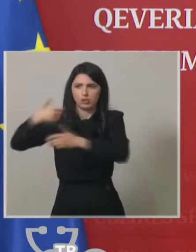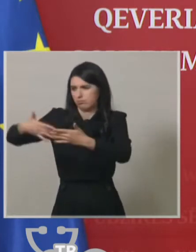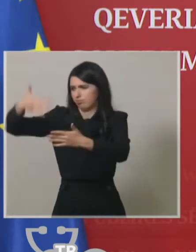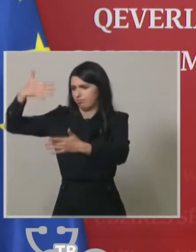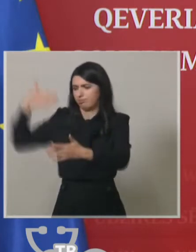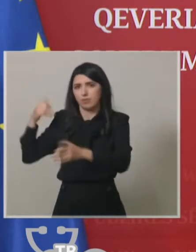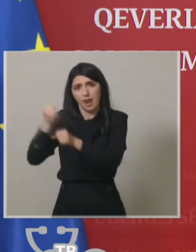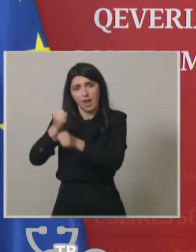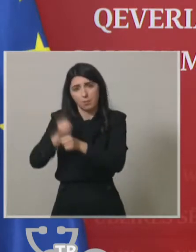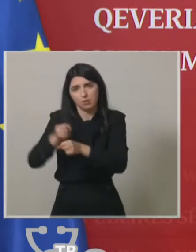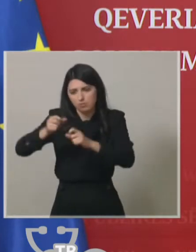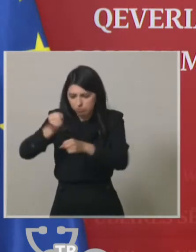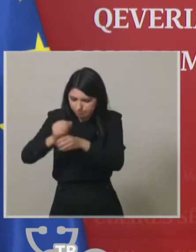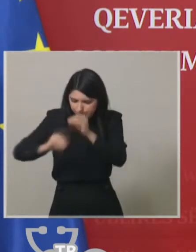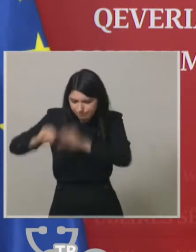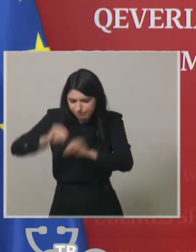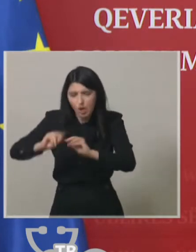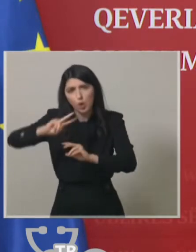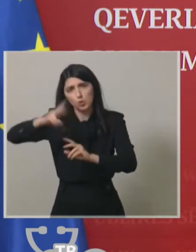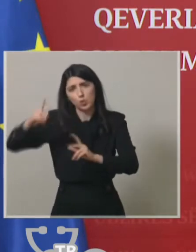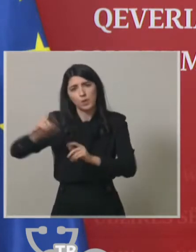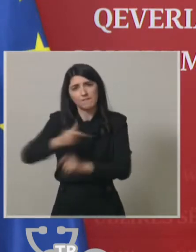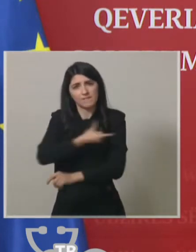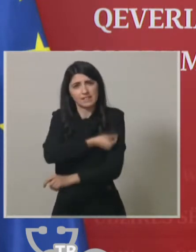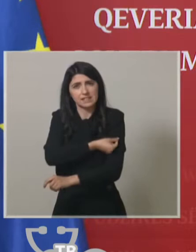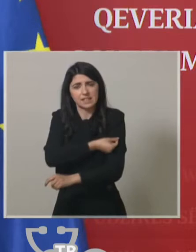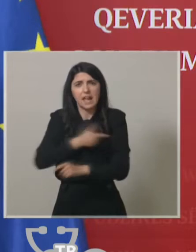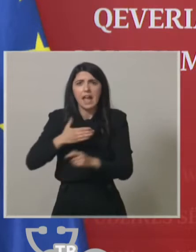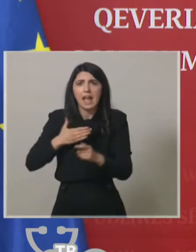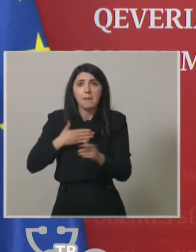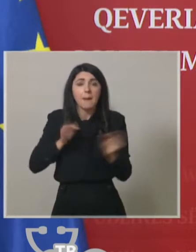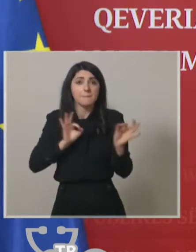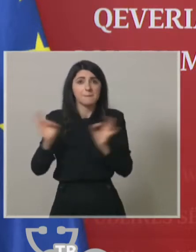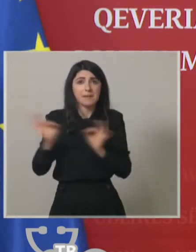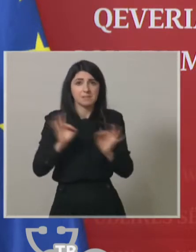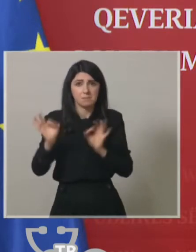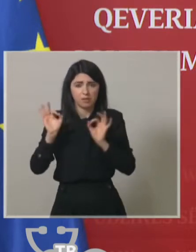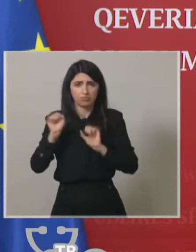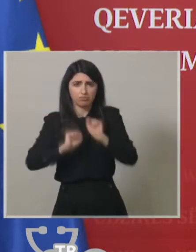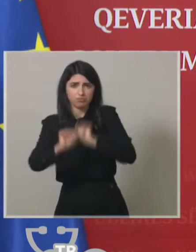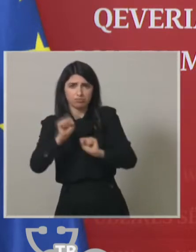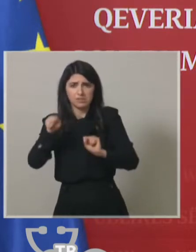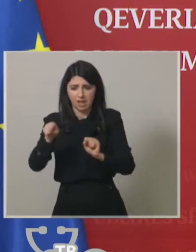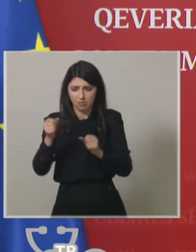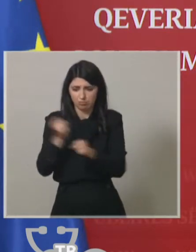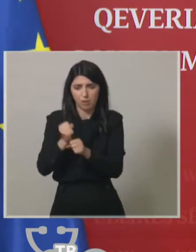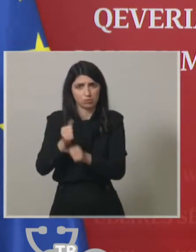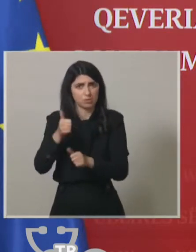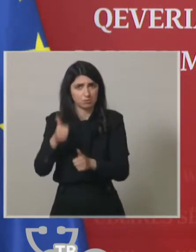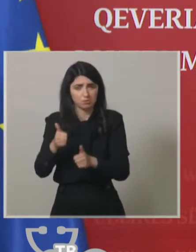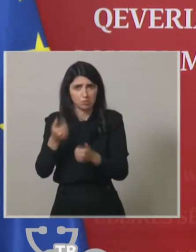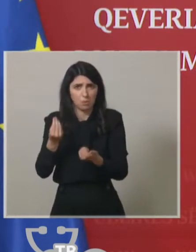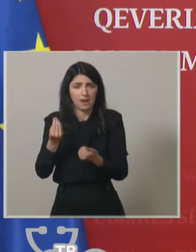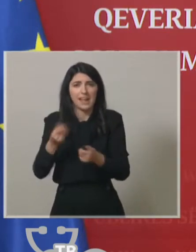за изработка на некои други вакцини, има оптимален однос помеѓу безбедноста и ефикасноста и во